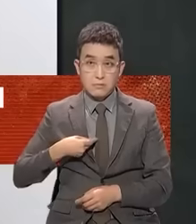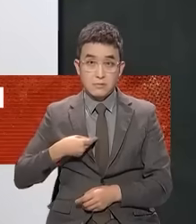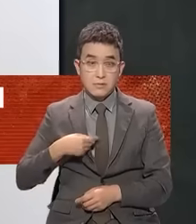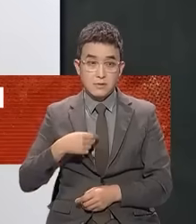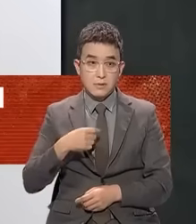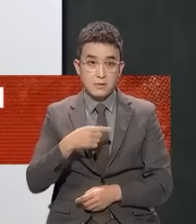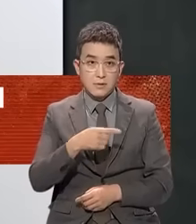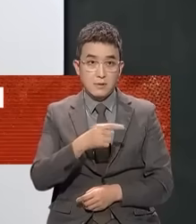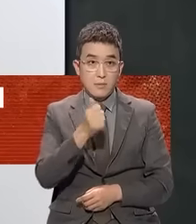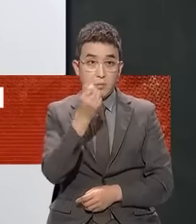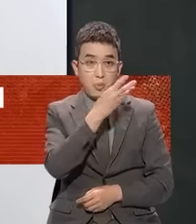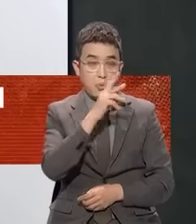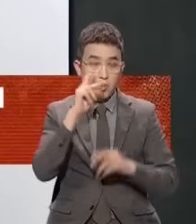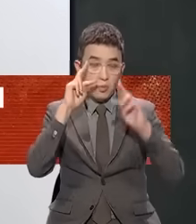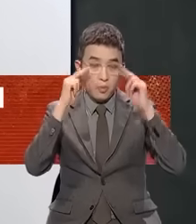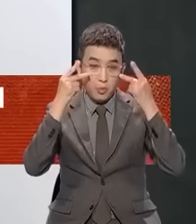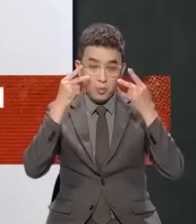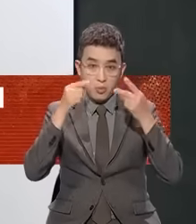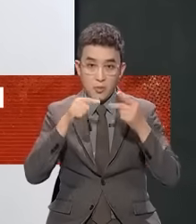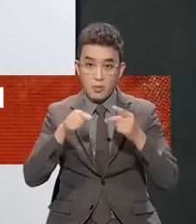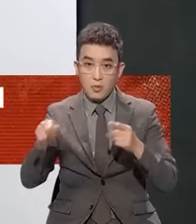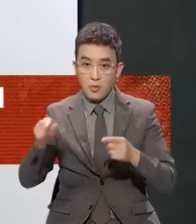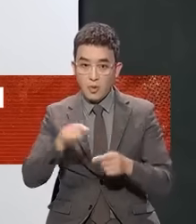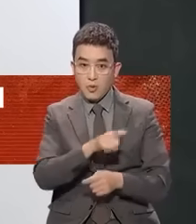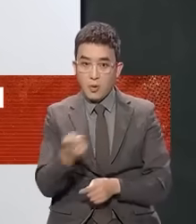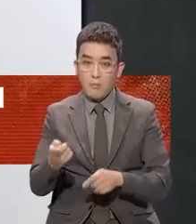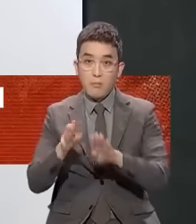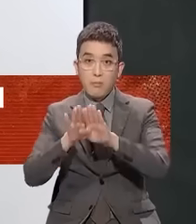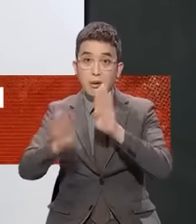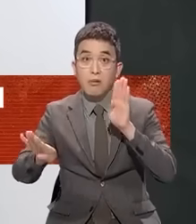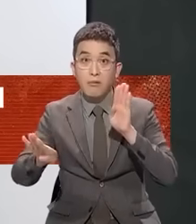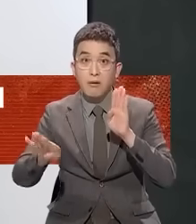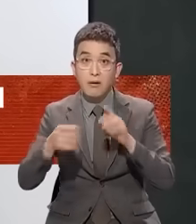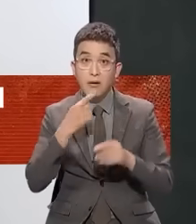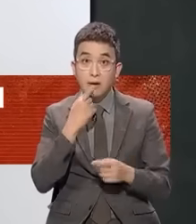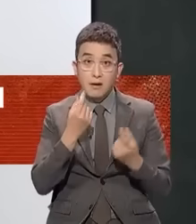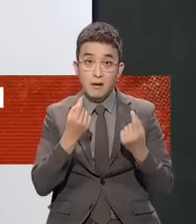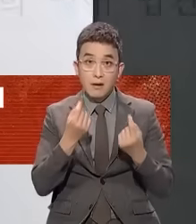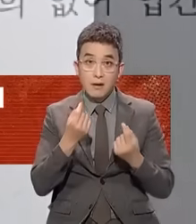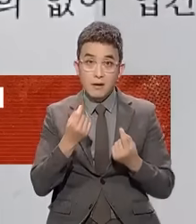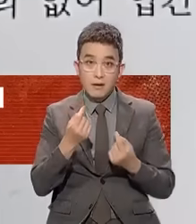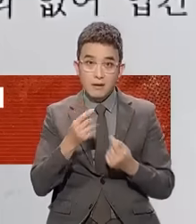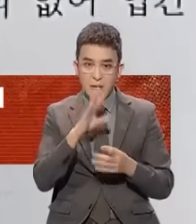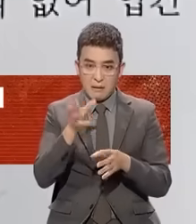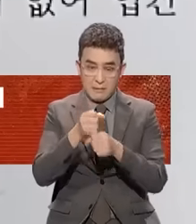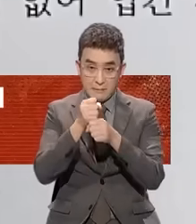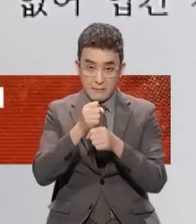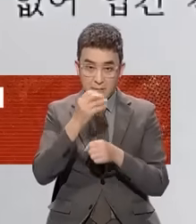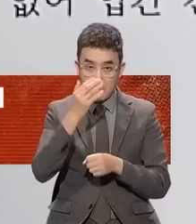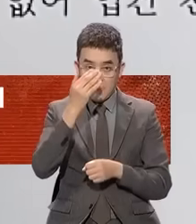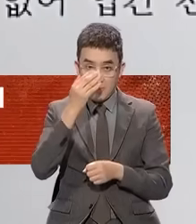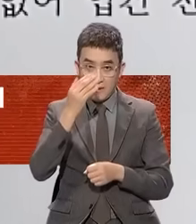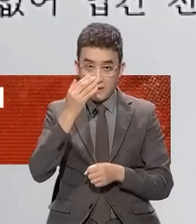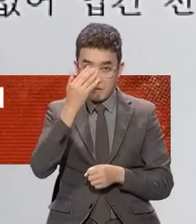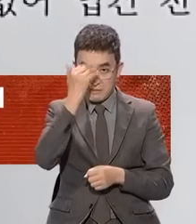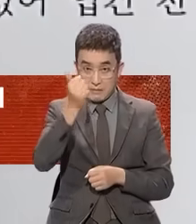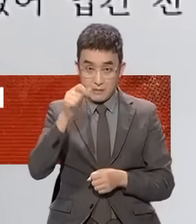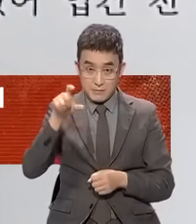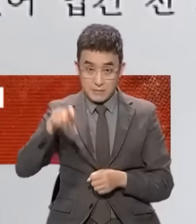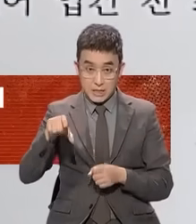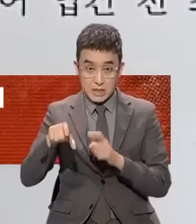방이 아니라 엉뚱한 데를 들어가서 저 사다리 났다는 건데 네. 보통 마스터키를 주면 직원이 동행하지